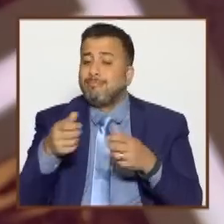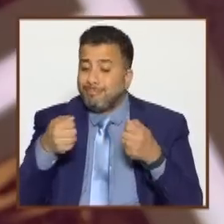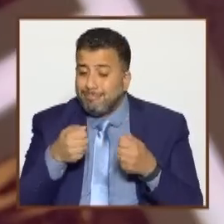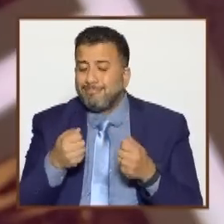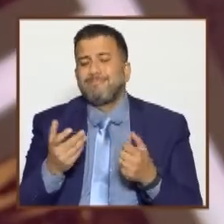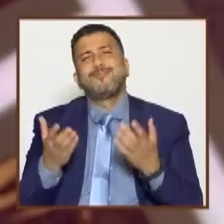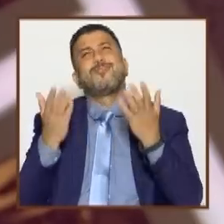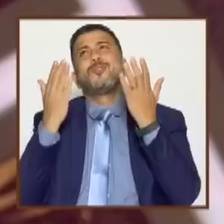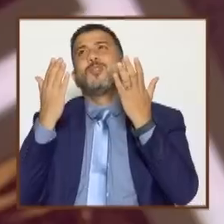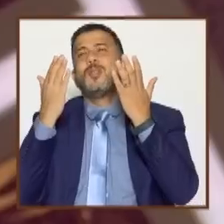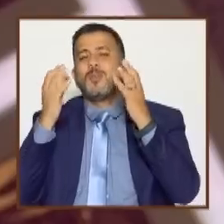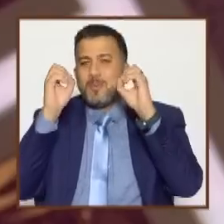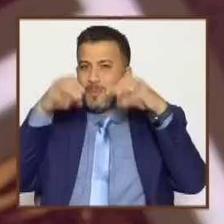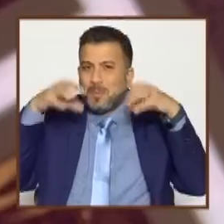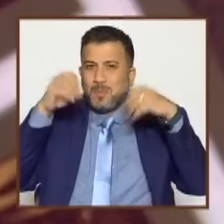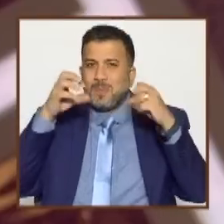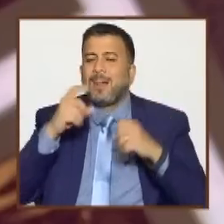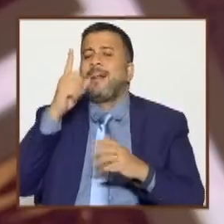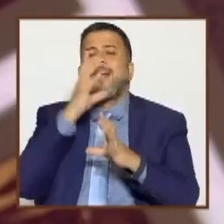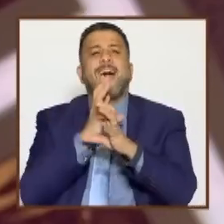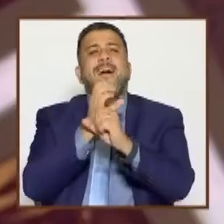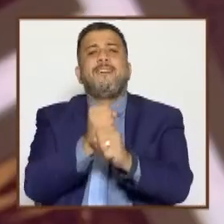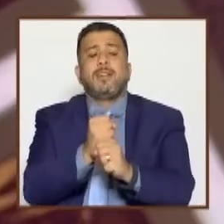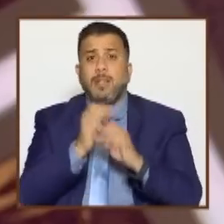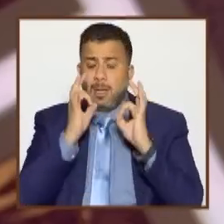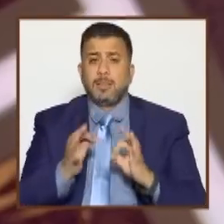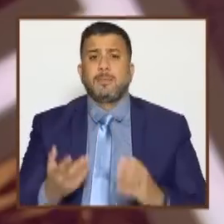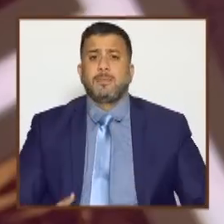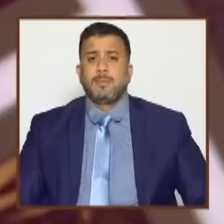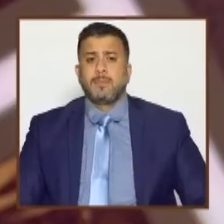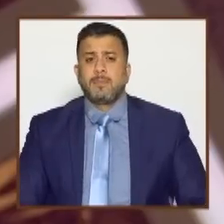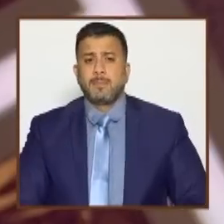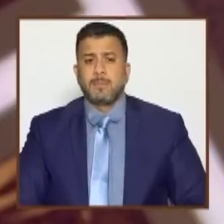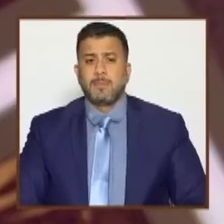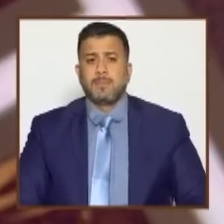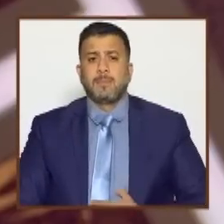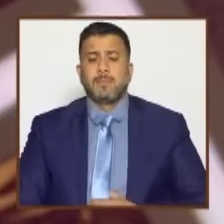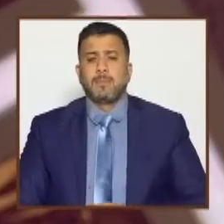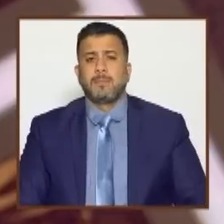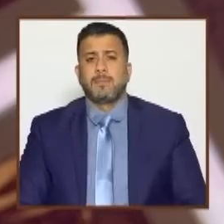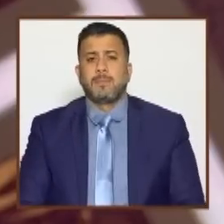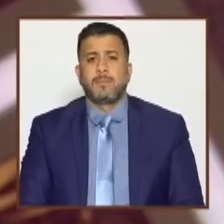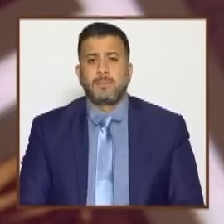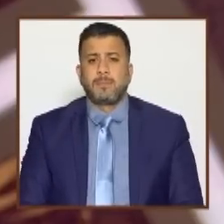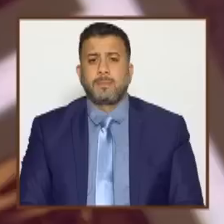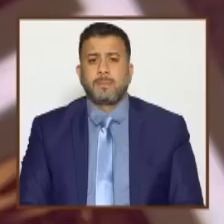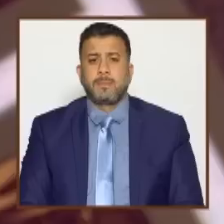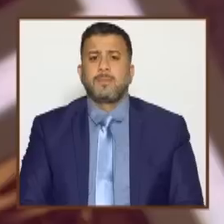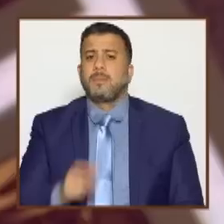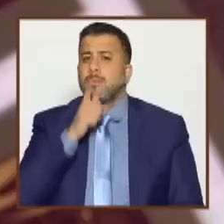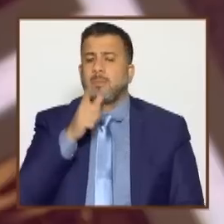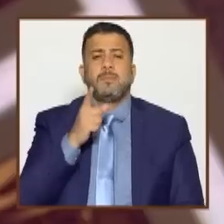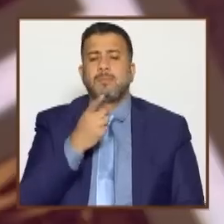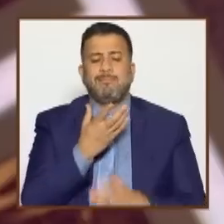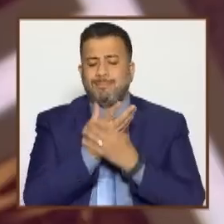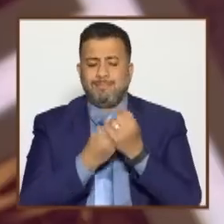الفاضل. فلذلك يعني نقطع نصف الطريق في حل هذه القضية، إن الوالد والوالدة ما يسألون